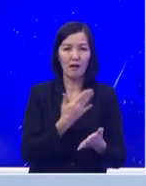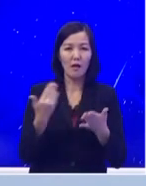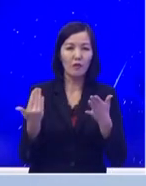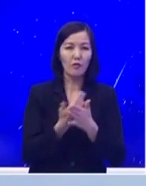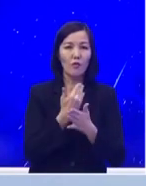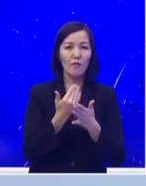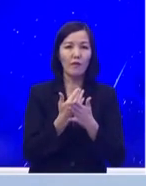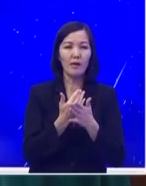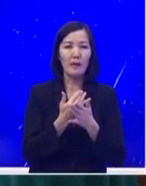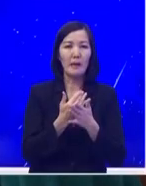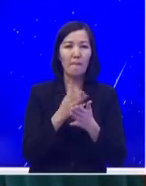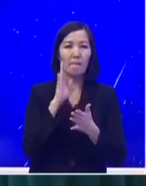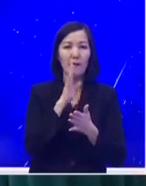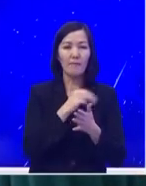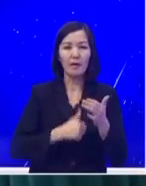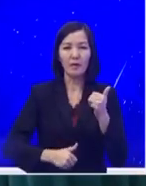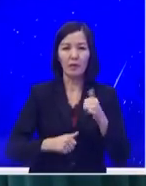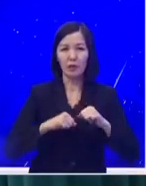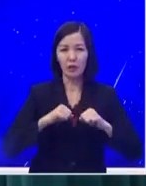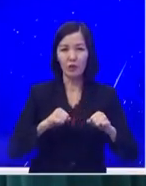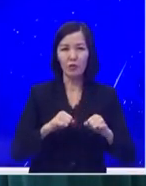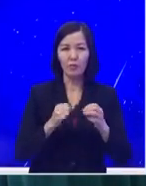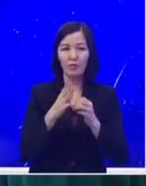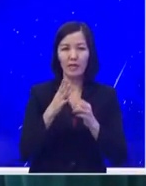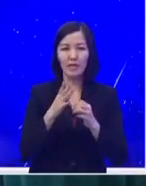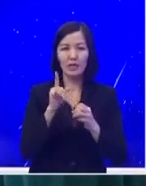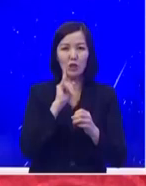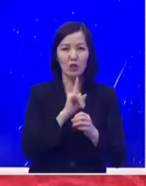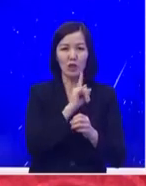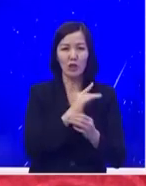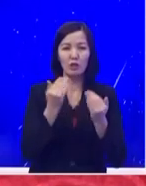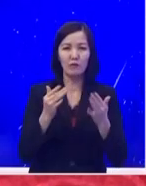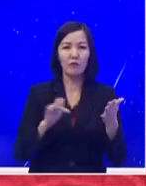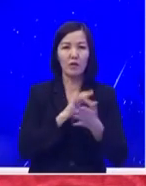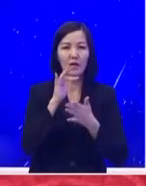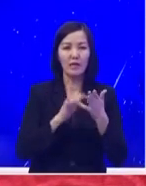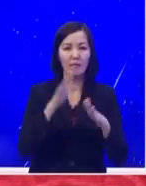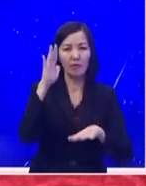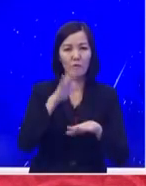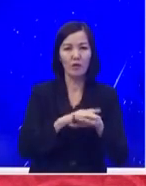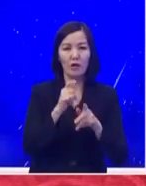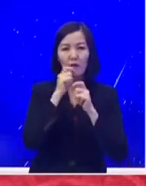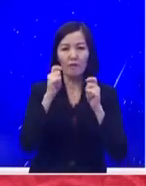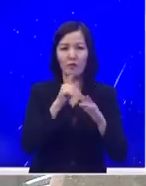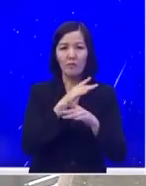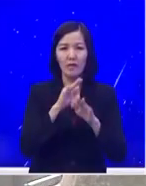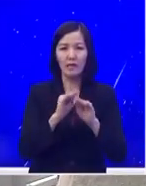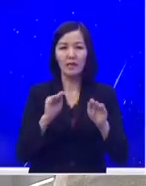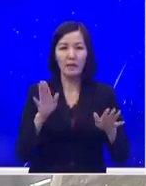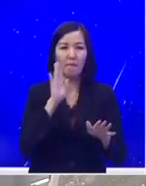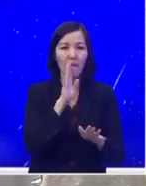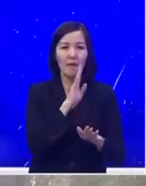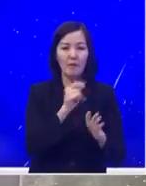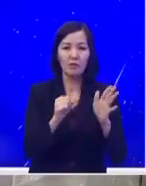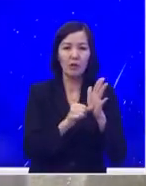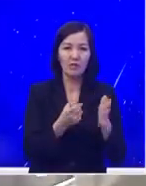статус «матерей-героинь» появился еще у 15 женщин. Сегодня аким города Галымжан Абдраимов вручил многодетным мамам 6